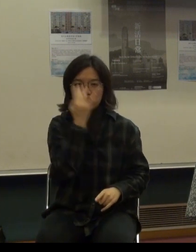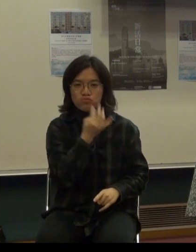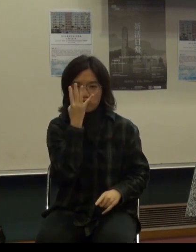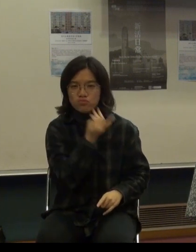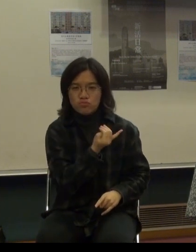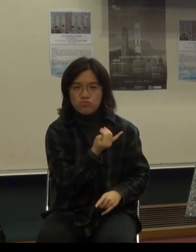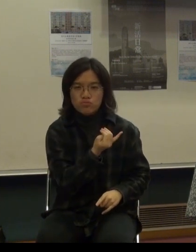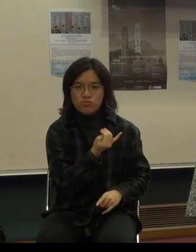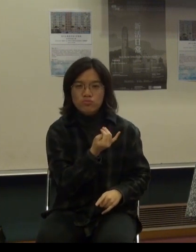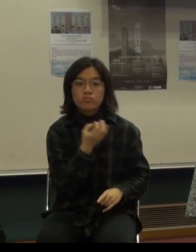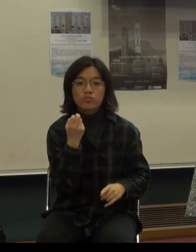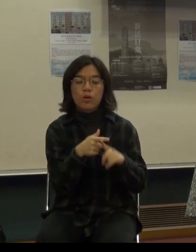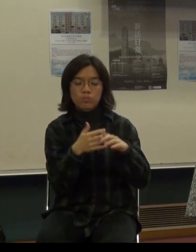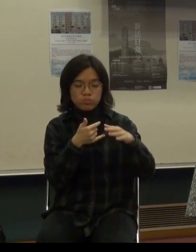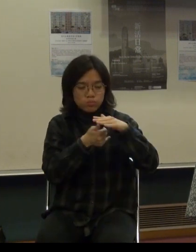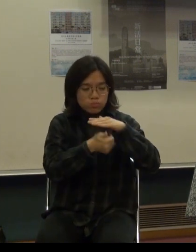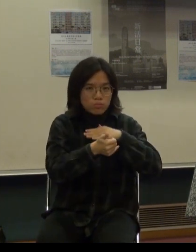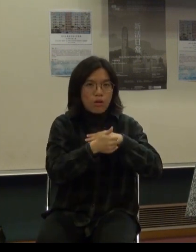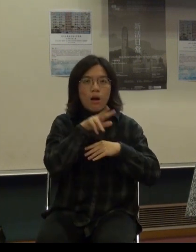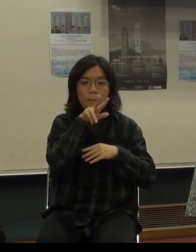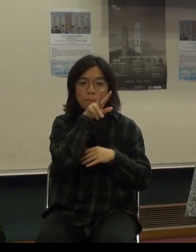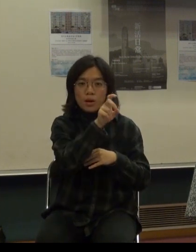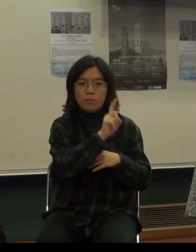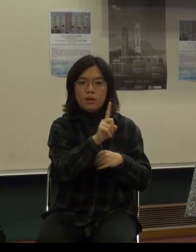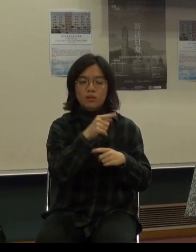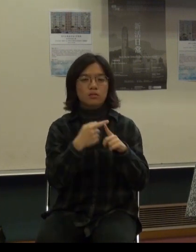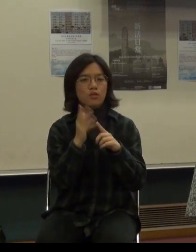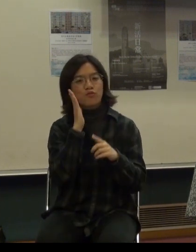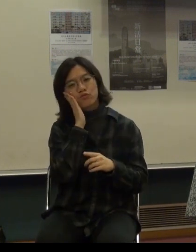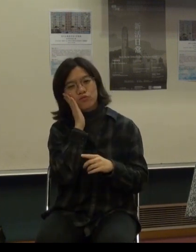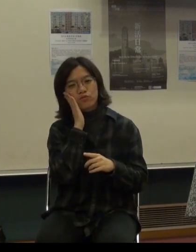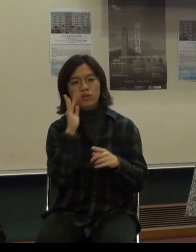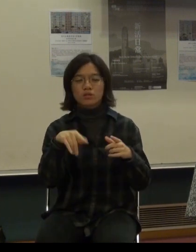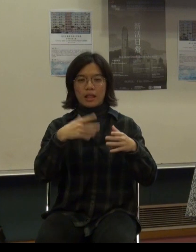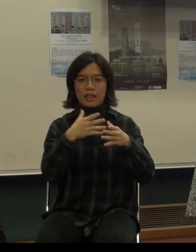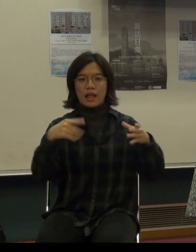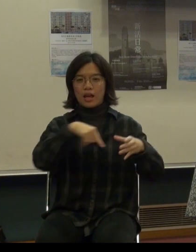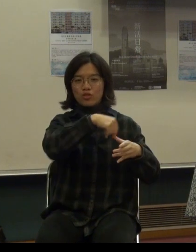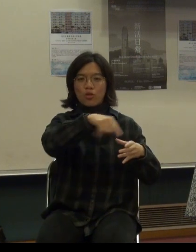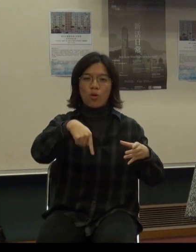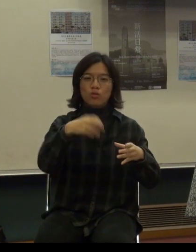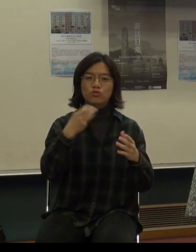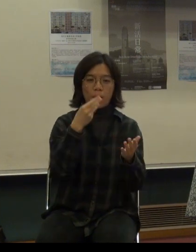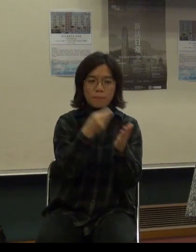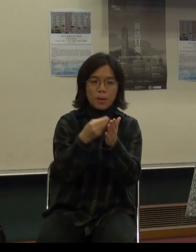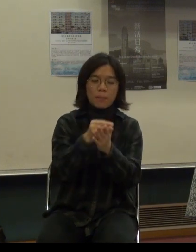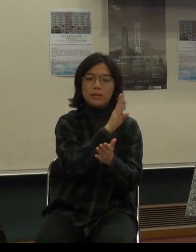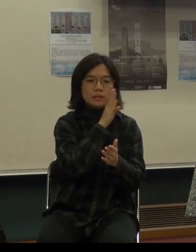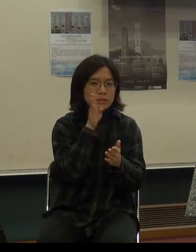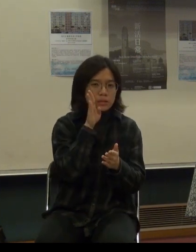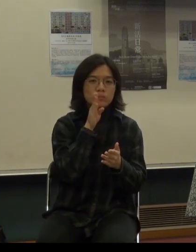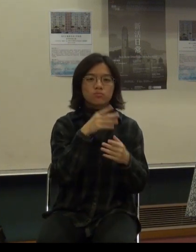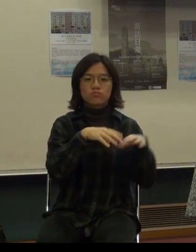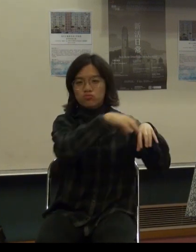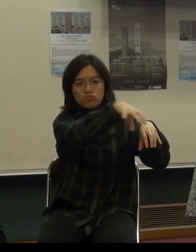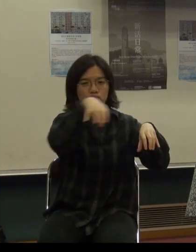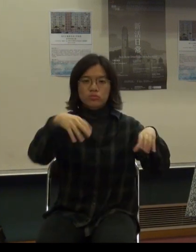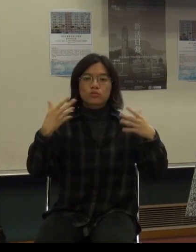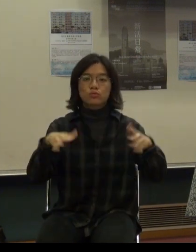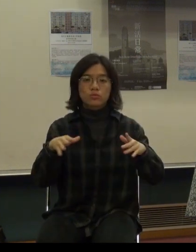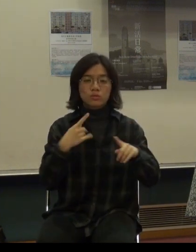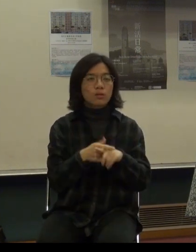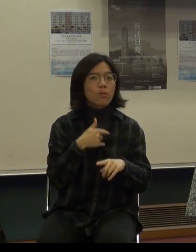去到咧，你會見到佢而家入邊係變曬，即係住宅嗰個大堂同埋一啲嘅商店。咁你入到去咧，其實你完全唔知